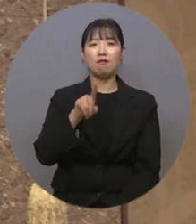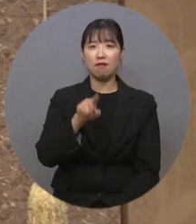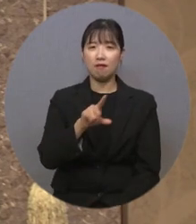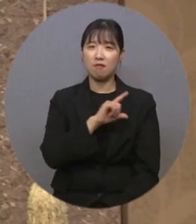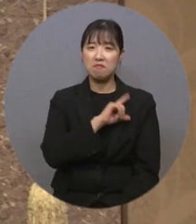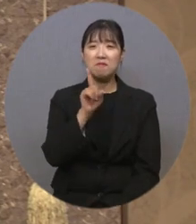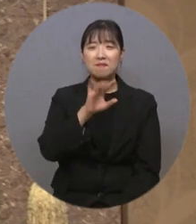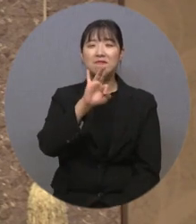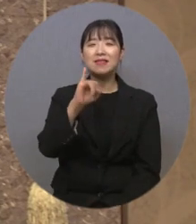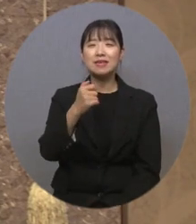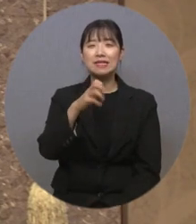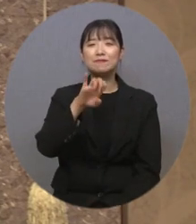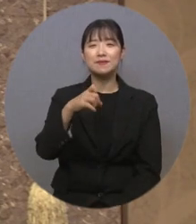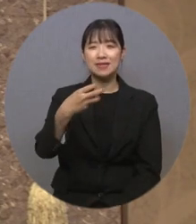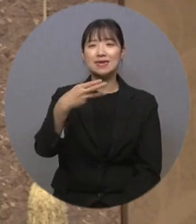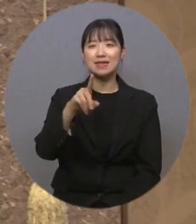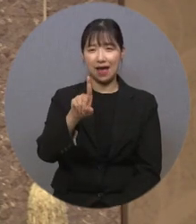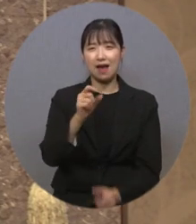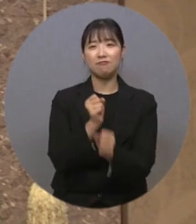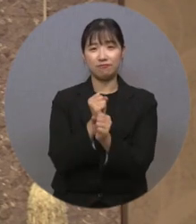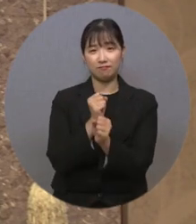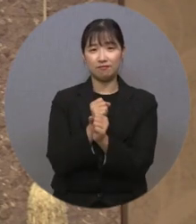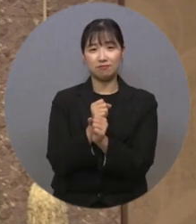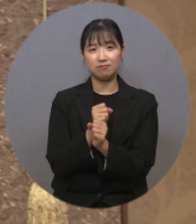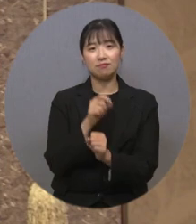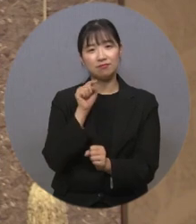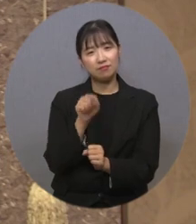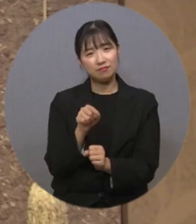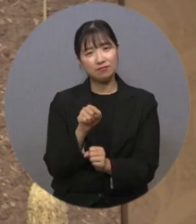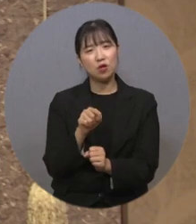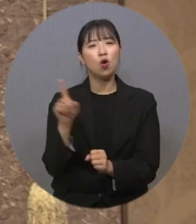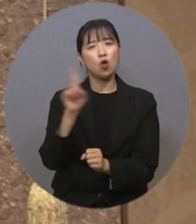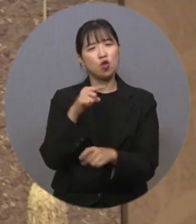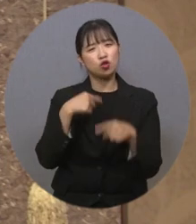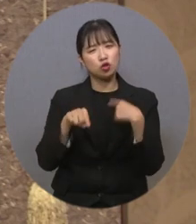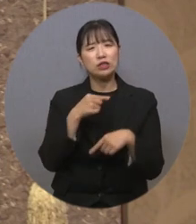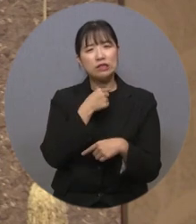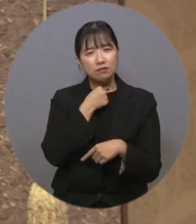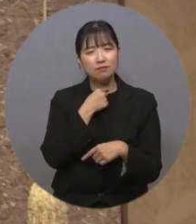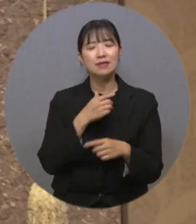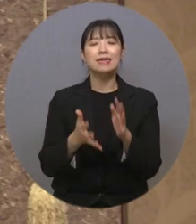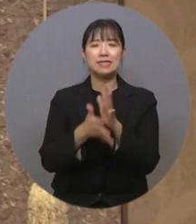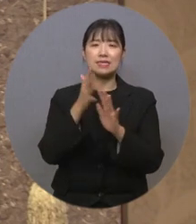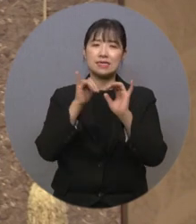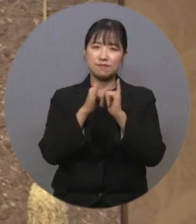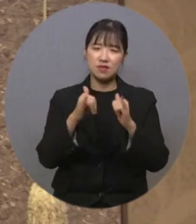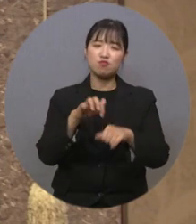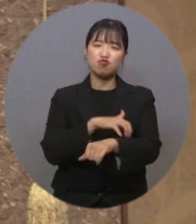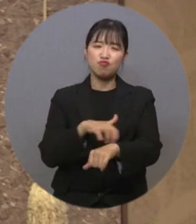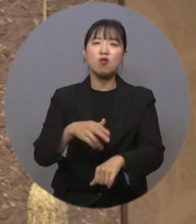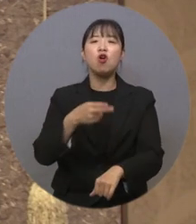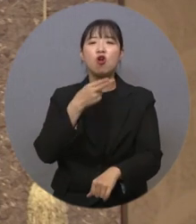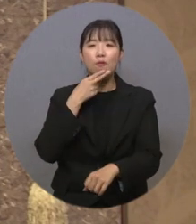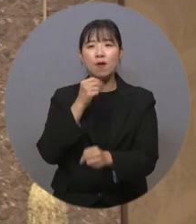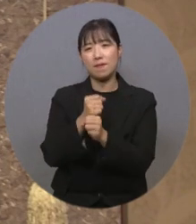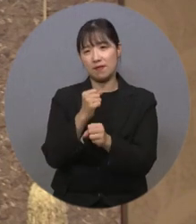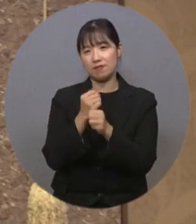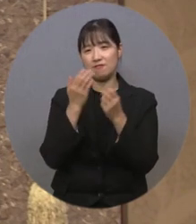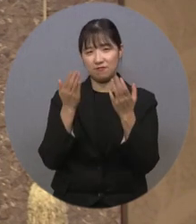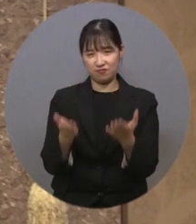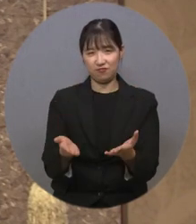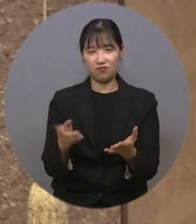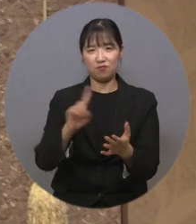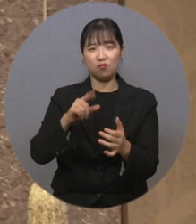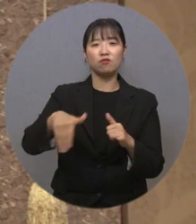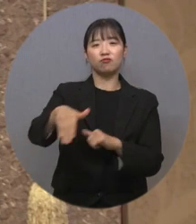그 인프라 구축이라고 하거든요. 어떤 정치를 하겠느냐. 시민들이 불편함이 없도록 만들어야 한다. 이것은